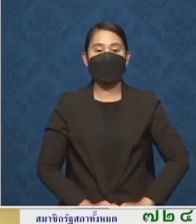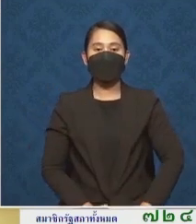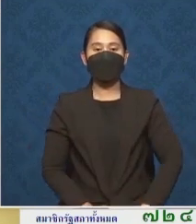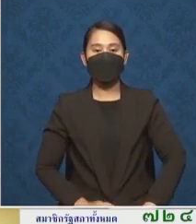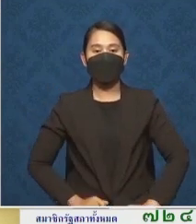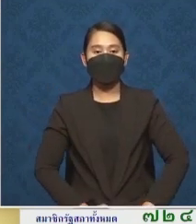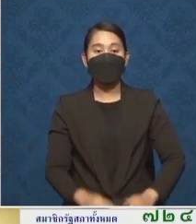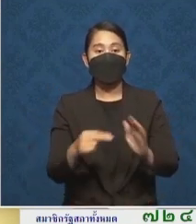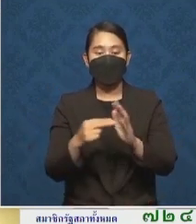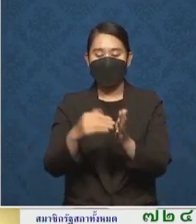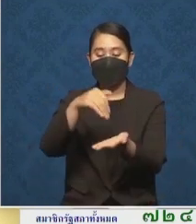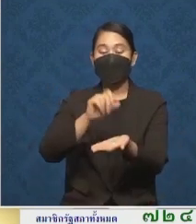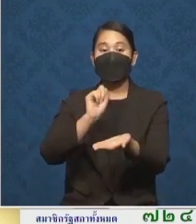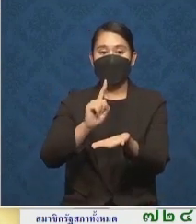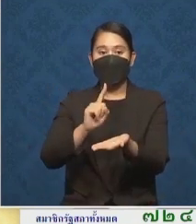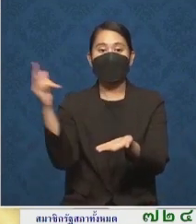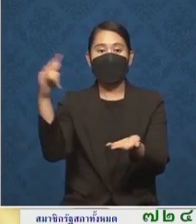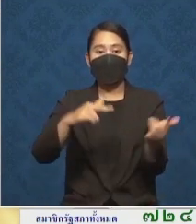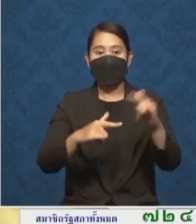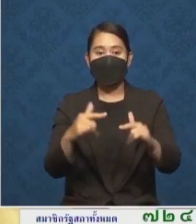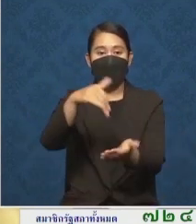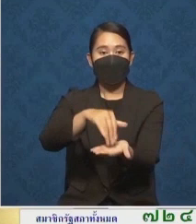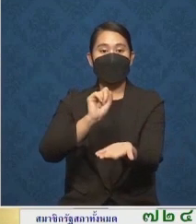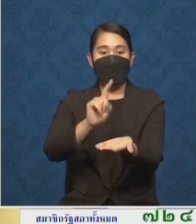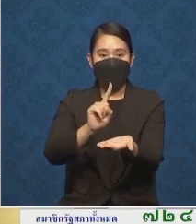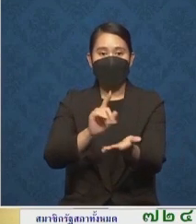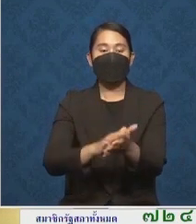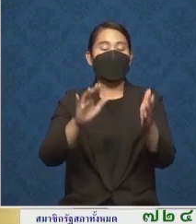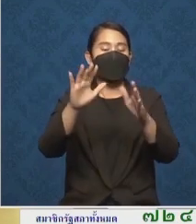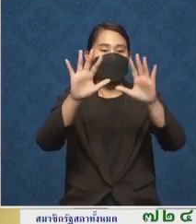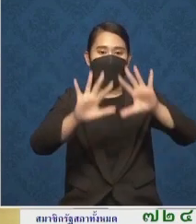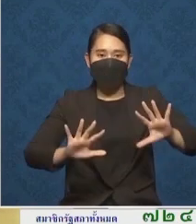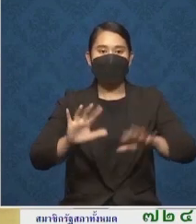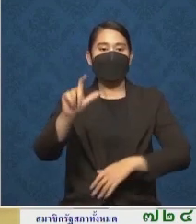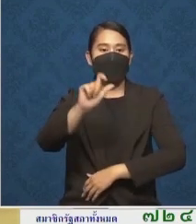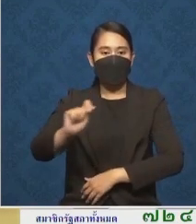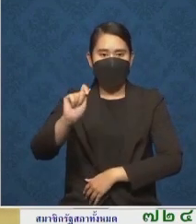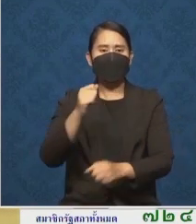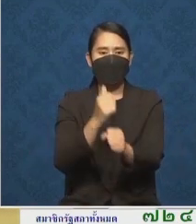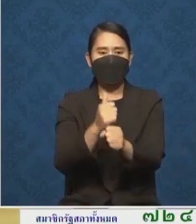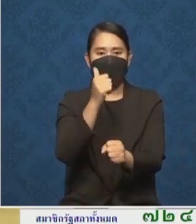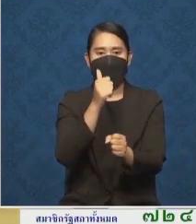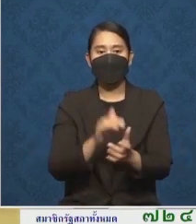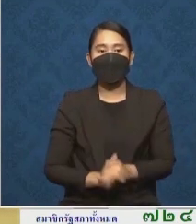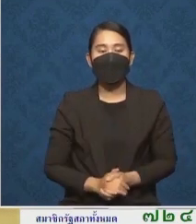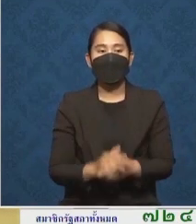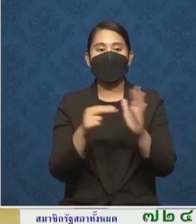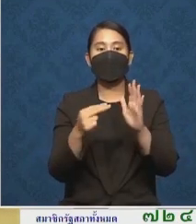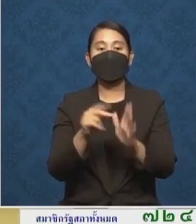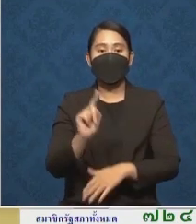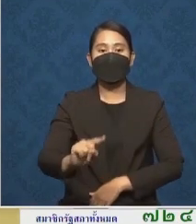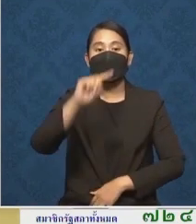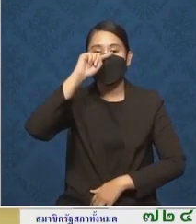รกรางการบินของอาเซียนสูรกางกบนของเเซียนเป็ไปได้ เพาะว่า ประเทศเรานั้น